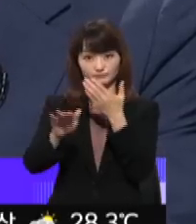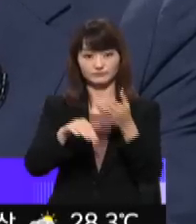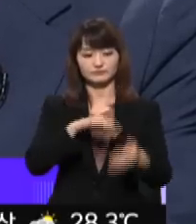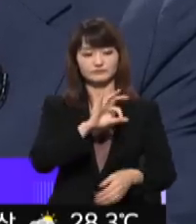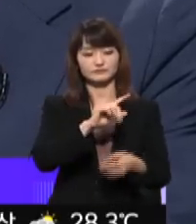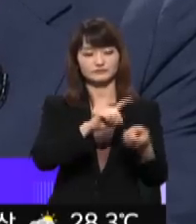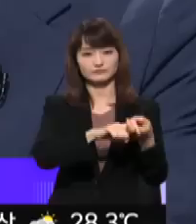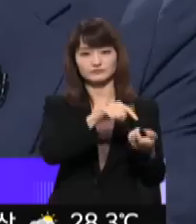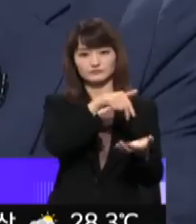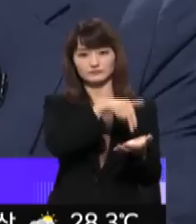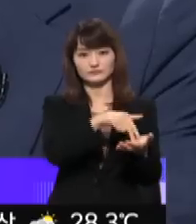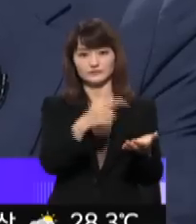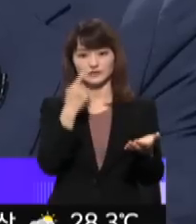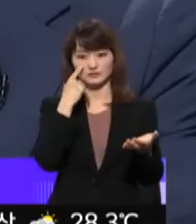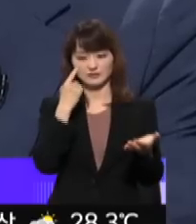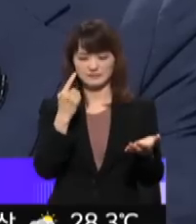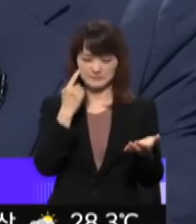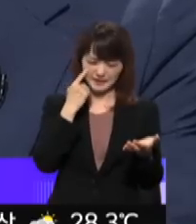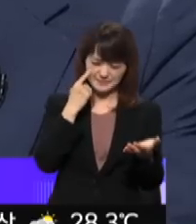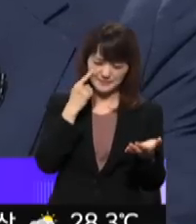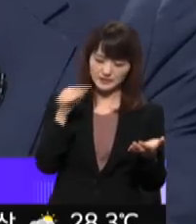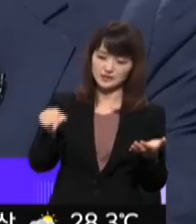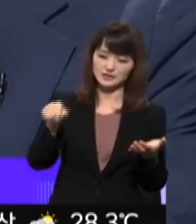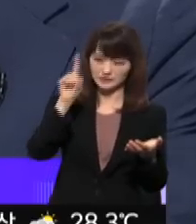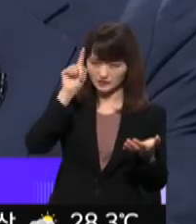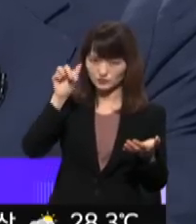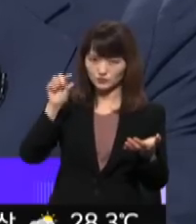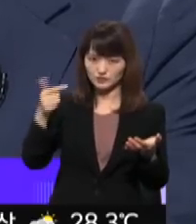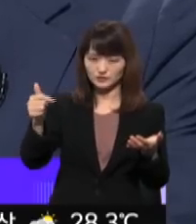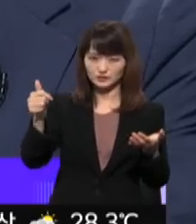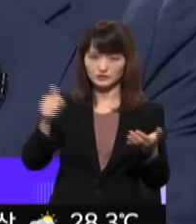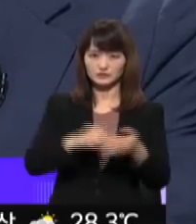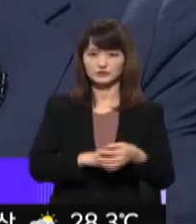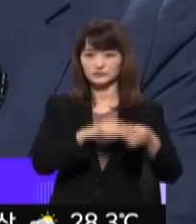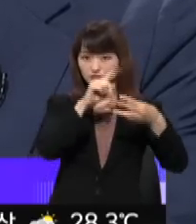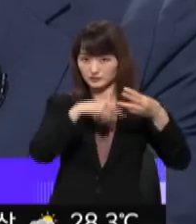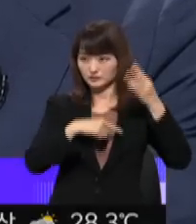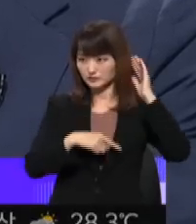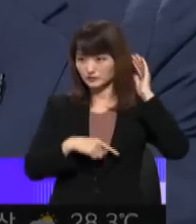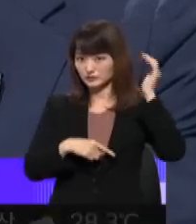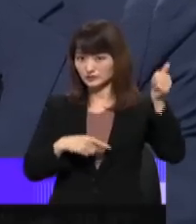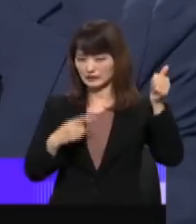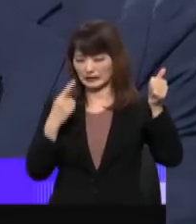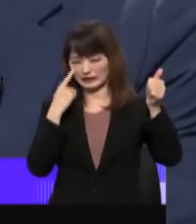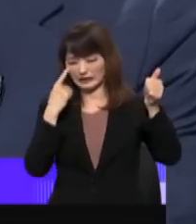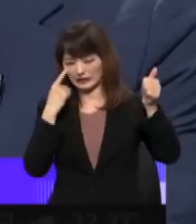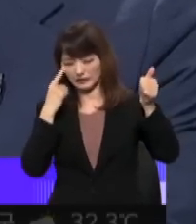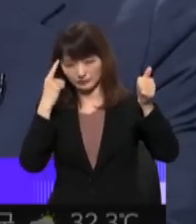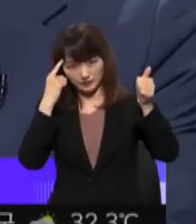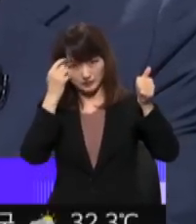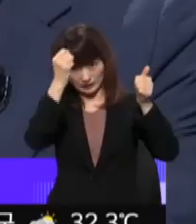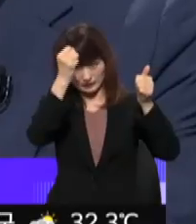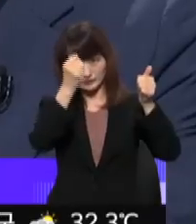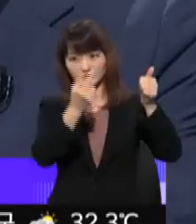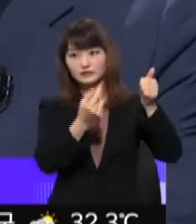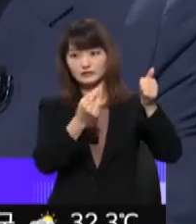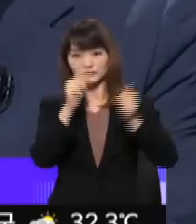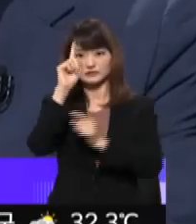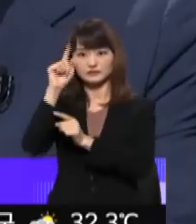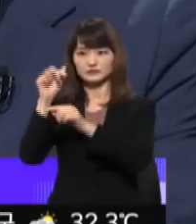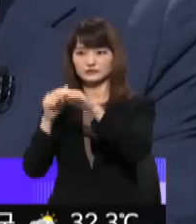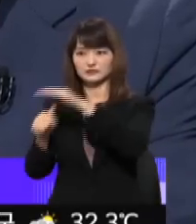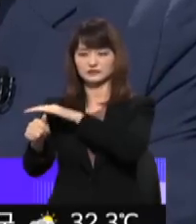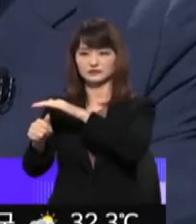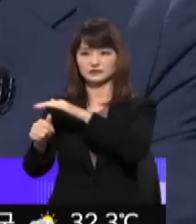윤회권들 입장에서는 눈에 가시와도 같았던 그리고 대통령도 그렇게 여기는 것으로 보여지는 이준석 대표를